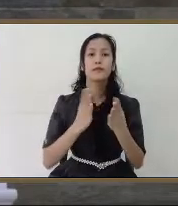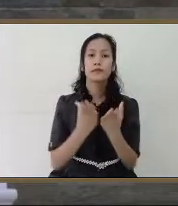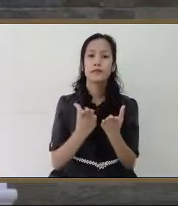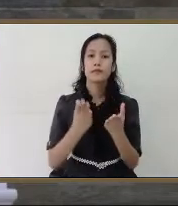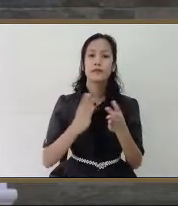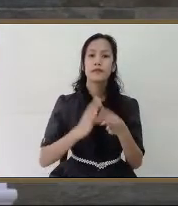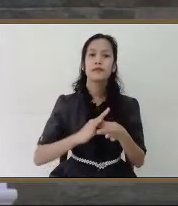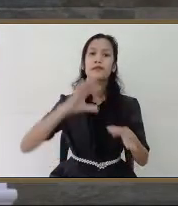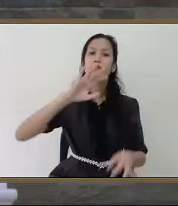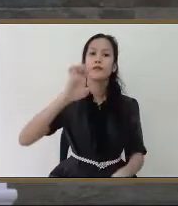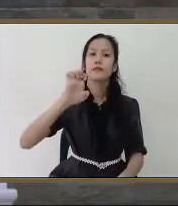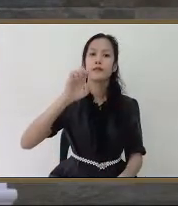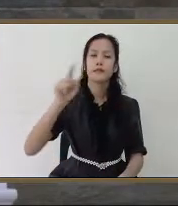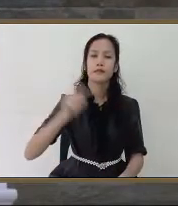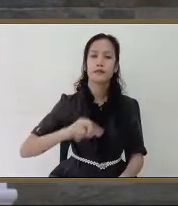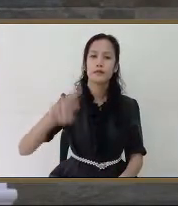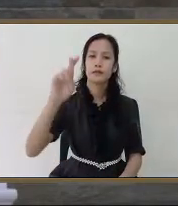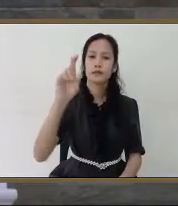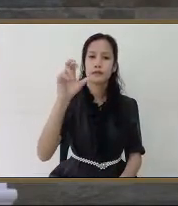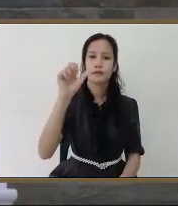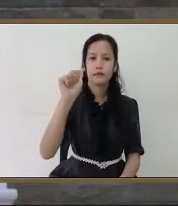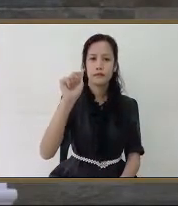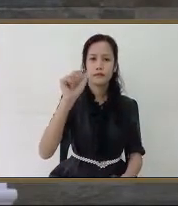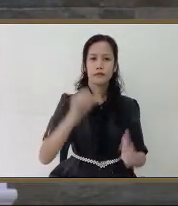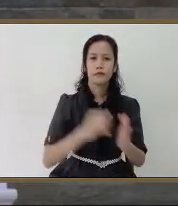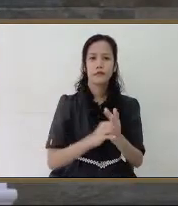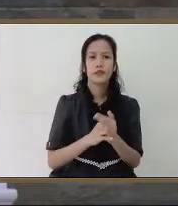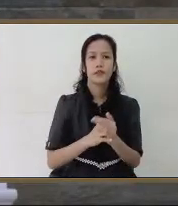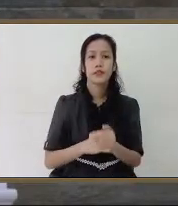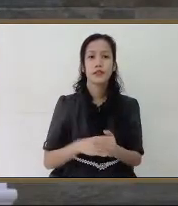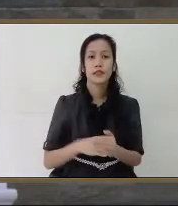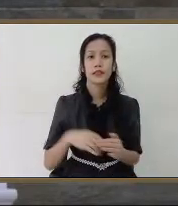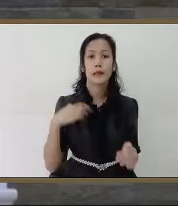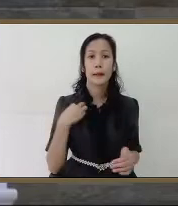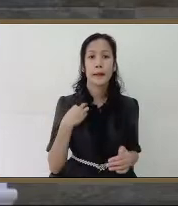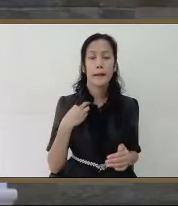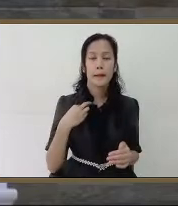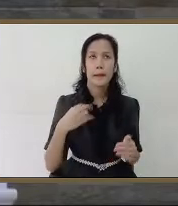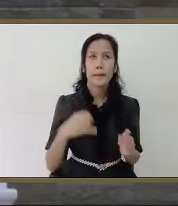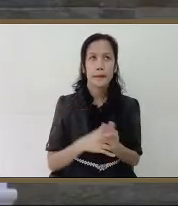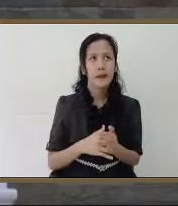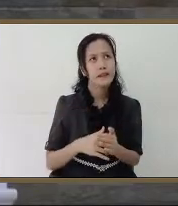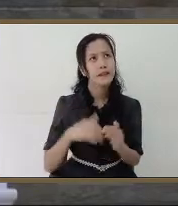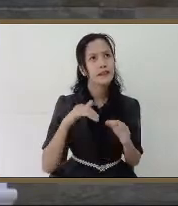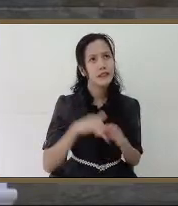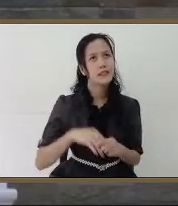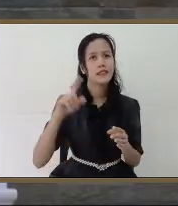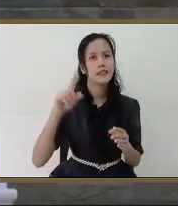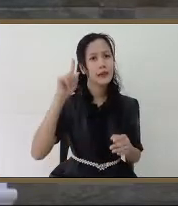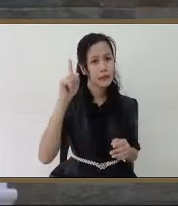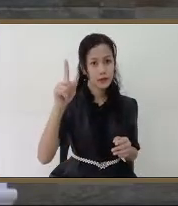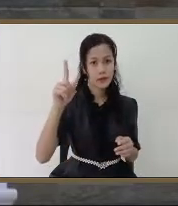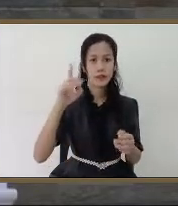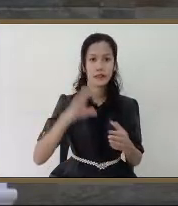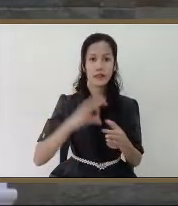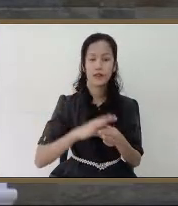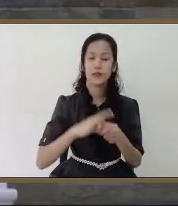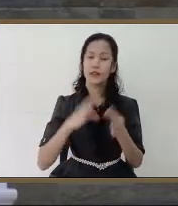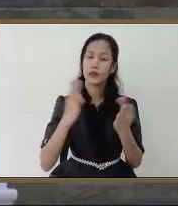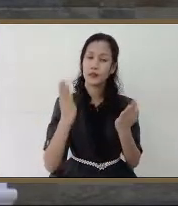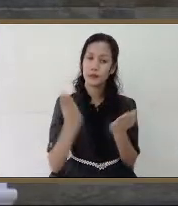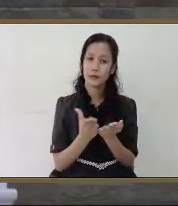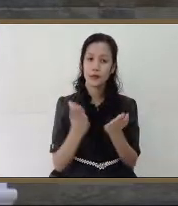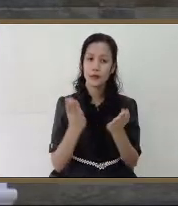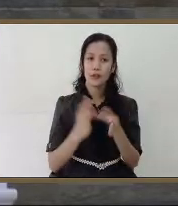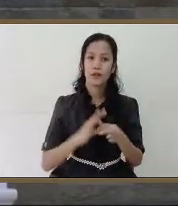yung spiritual restoration po na yon ay nasa stage 1 lamang po yon ng Book of Ezra. Okay? That,